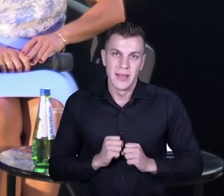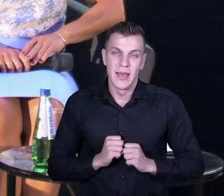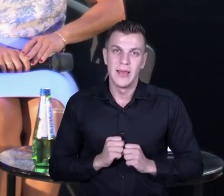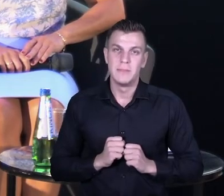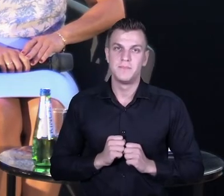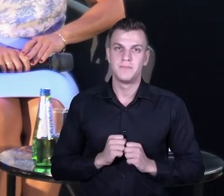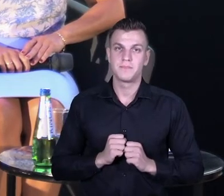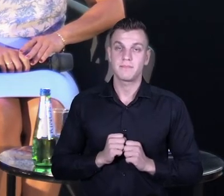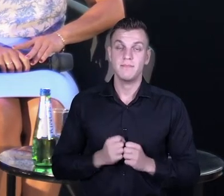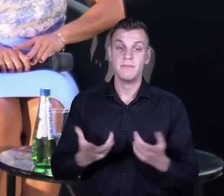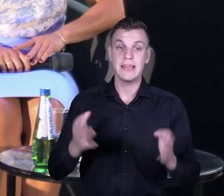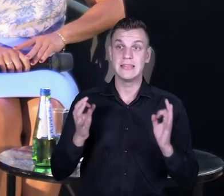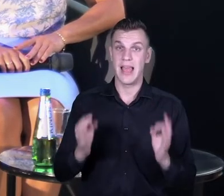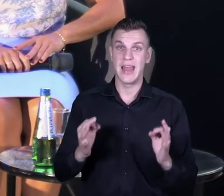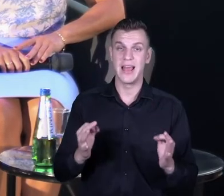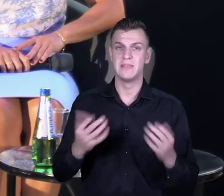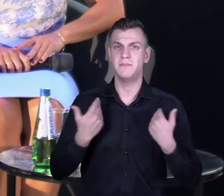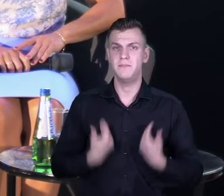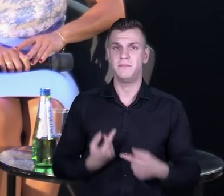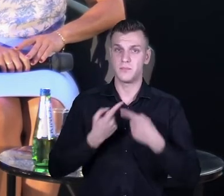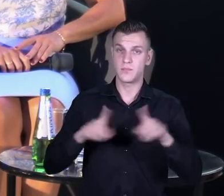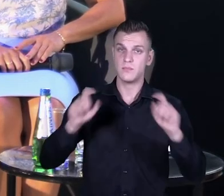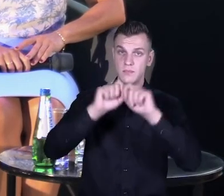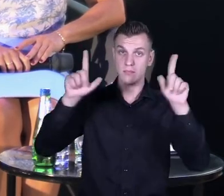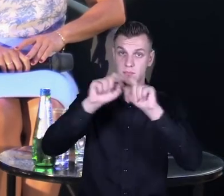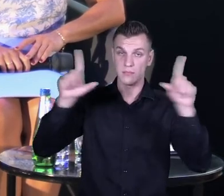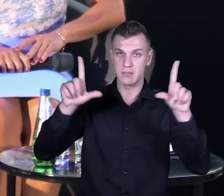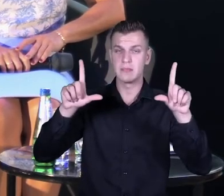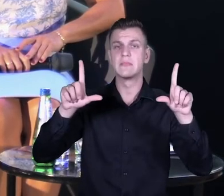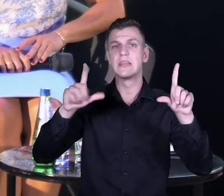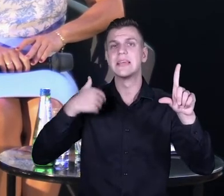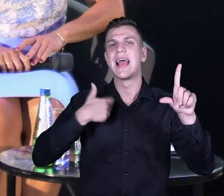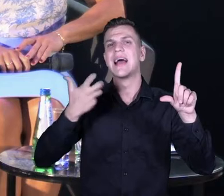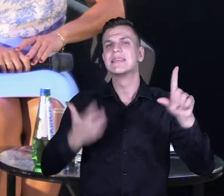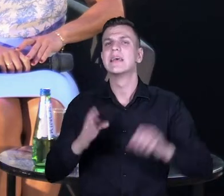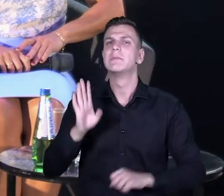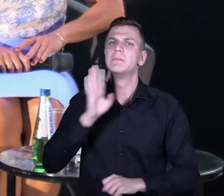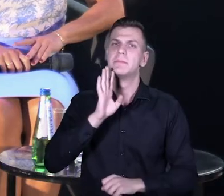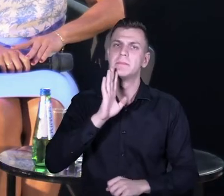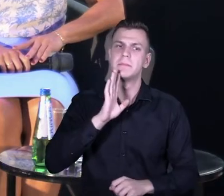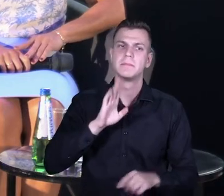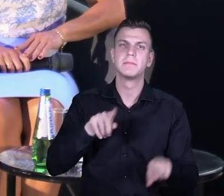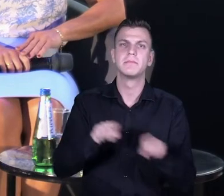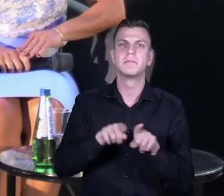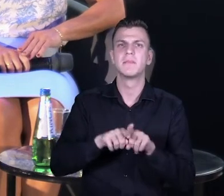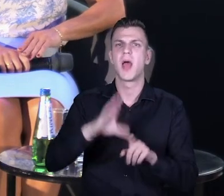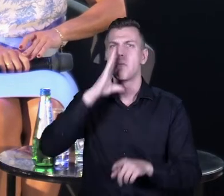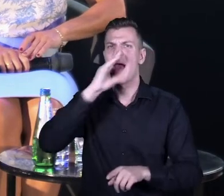Podczas tej mojej krótkiej prezentacji, którą starałam się przedstawić trochę jak pędząc jak pociąg